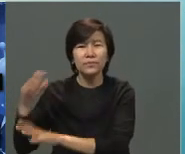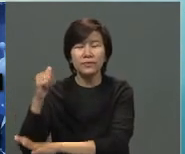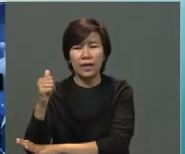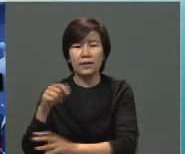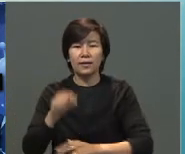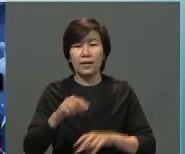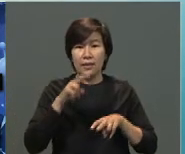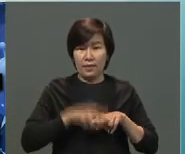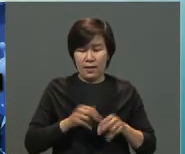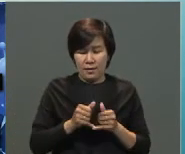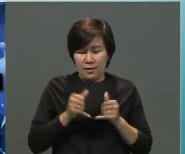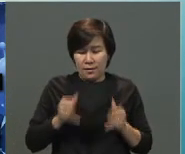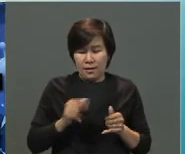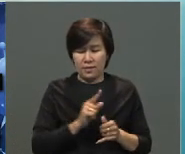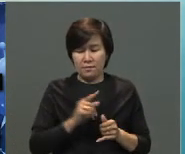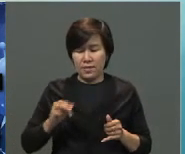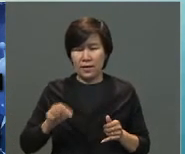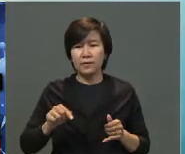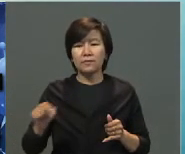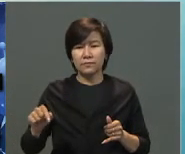และก็ใช้คำคำนี้นะครับอันนี้ก็เดี๋ยวจงต้องไปดูในเนื้อหาของกฎหมายสิ่งสำคัญตรงนี้มีความห่วงใยของทางผ้าของผู้ที่ดูแลทางด้านสุขภาพกับภาพของความมั่นคงก็มาดูกันว่าอะไรบ้างครับที่จะต้องทำก็เกิดมาตรการตรงกลางขึ้นมานะครับต้องใส่หน้ากากผ้าหน้ากากอนามัยตลอดเวลายกเว้นขณะอาบน้ำมีจุดบริการล้างมือเพียงพอทำความสะอาดห้องบ่อยๆพื้นผิวสัมผัสบ่อยๆเว้นระยะนั่งยืนมากกว่า1เมตรยกเว้นขณะอาบน้ำมีเว้นให้ด้วยนะครับในช่วยตอนนี้พวกผมให้แออัดและให้คำแนะนำลูกค้าตามมาตรการก่อนใช้บริการทุกรายและที่สำคัญทุกคนที่ไปใช้บริการต้องลงทะเบียนเข้าออกสถานที่ด้วยแอปไทยชนะหรือจดบันทึกรายงานแทนได้ช่วงนี้มีความสำคัญนะครับแล้วก็มีอีกข้อหนึ่งคือเรื่องของการอ่าอ่ะ